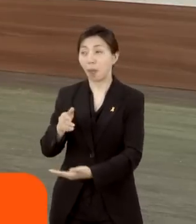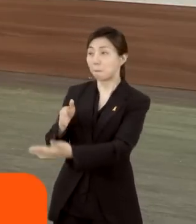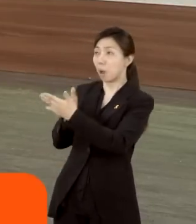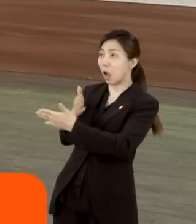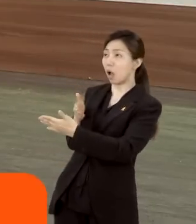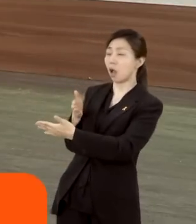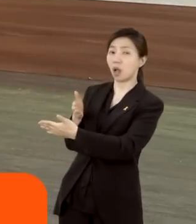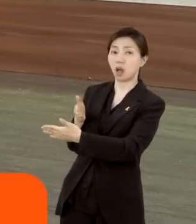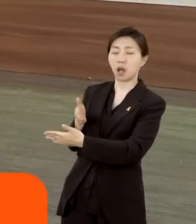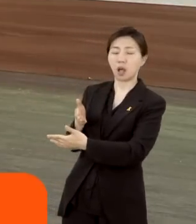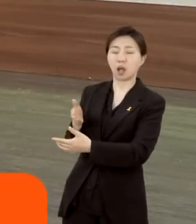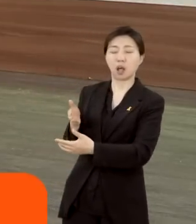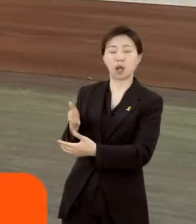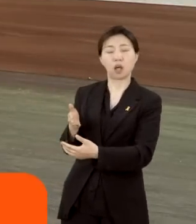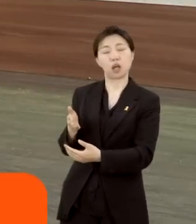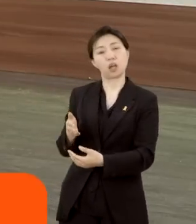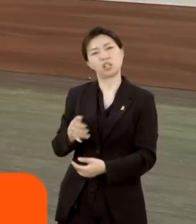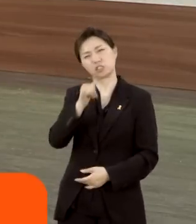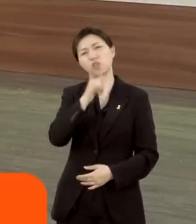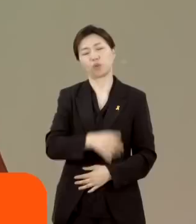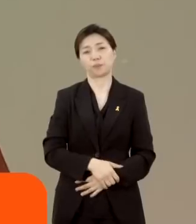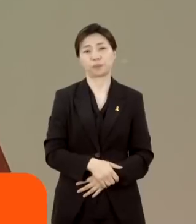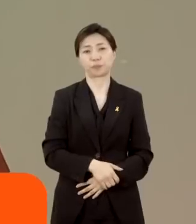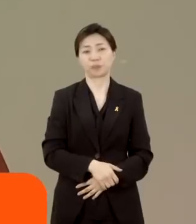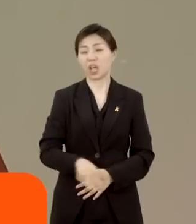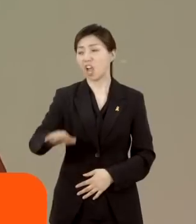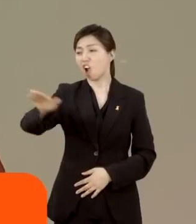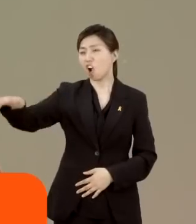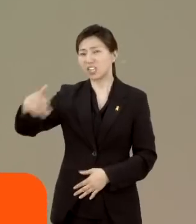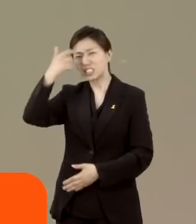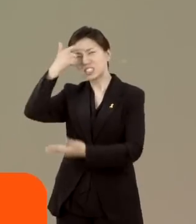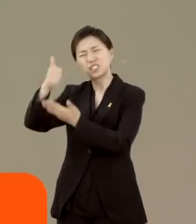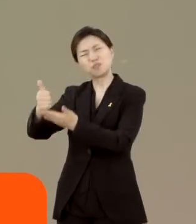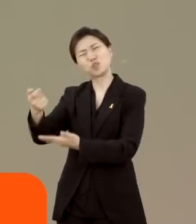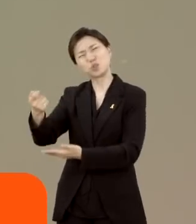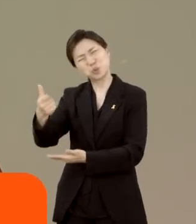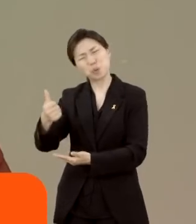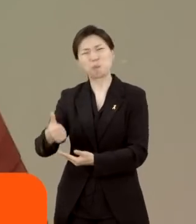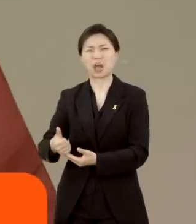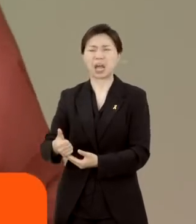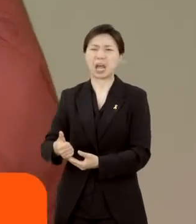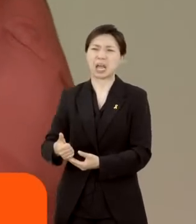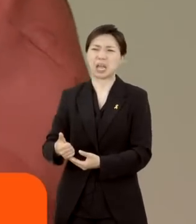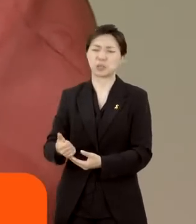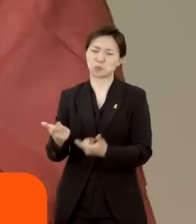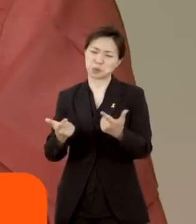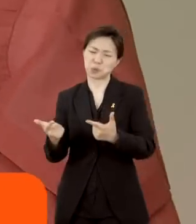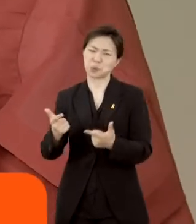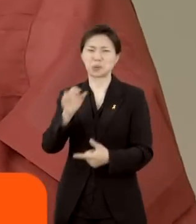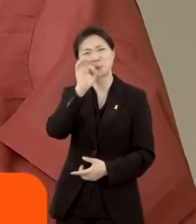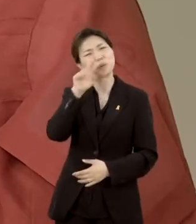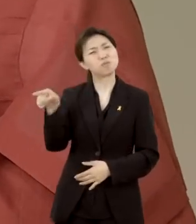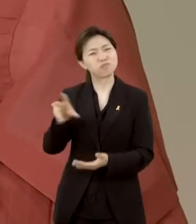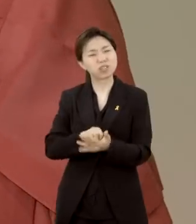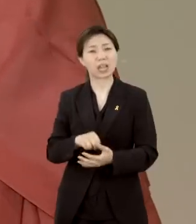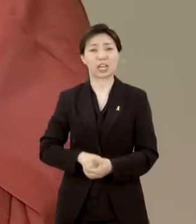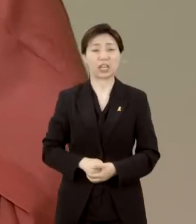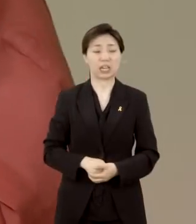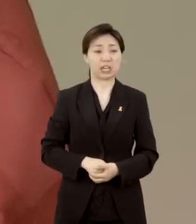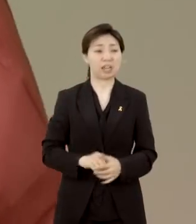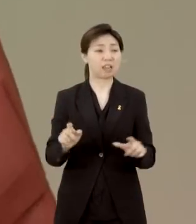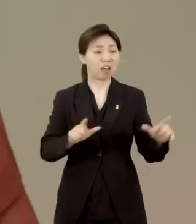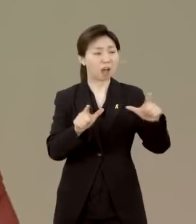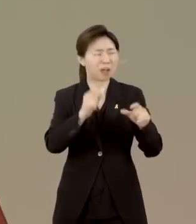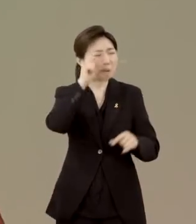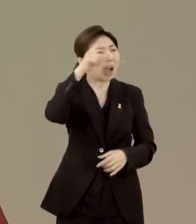이건 서로 약속한 거잖아요 근데 대중 쓸데도 좀 융통성이 없는 거 같아 우리들 같으면 아이쓸 살다 보면